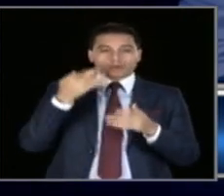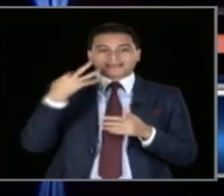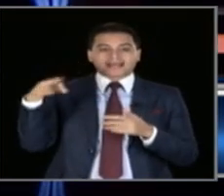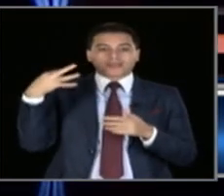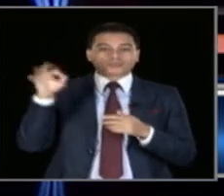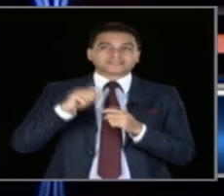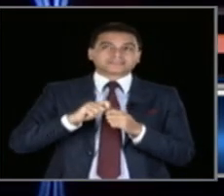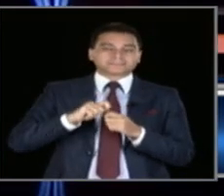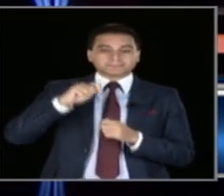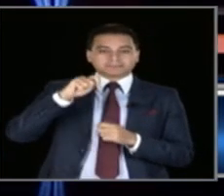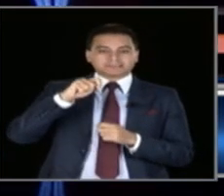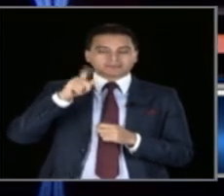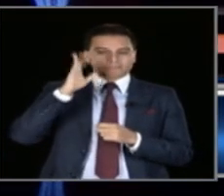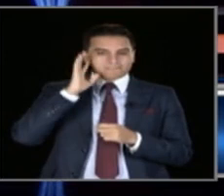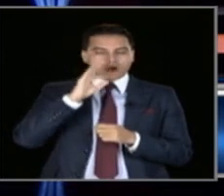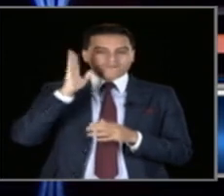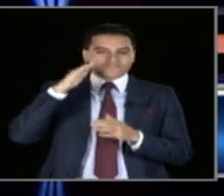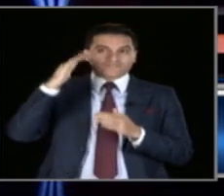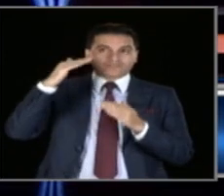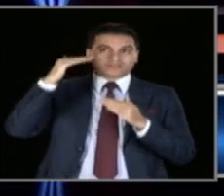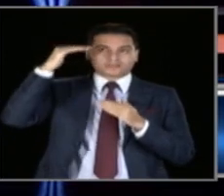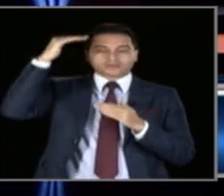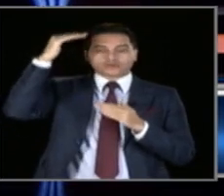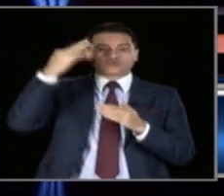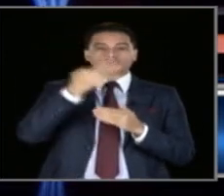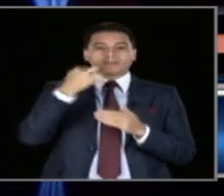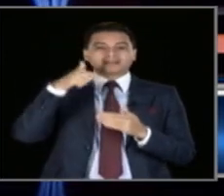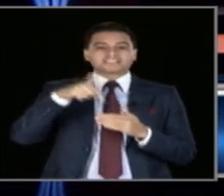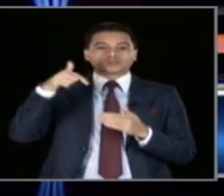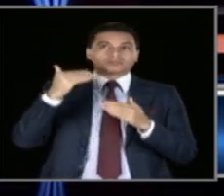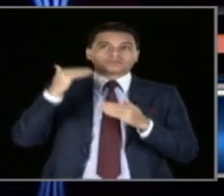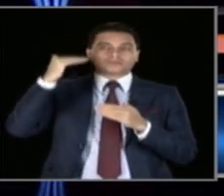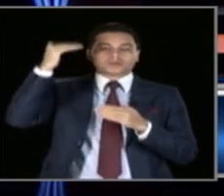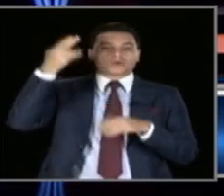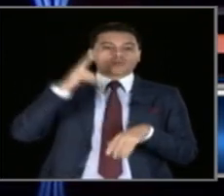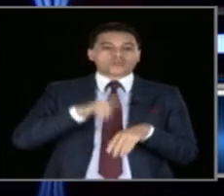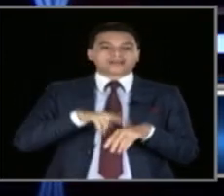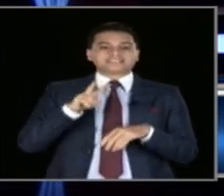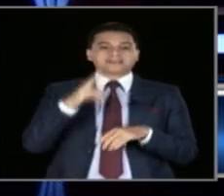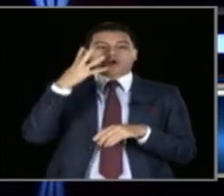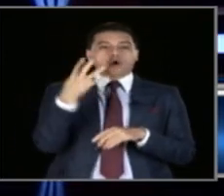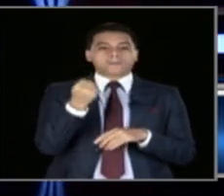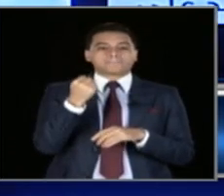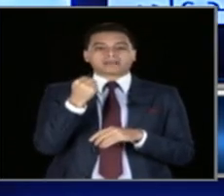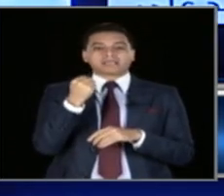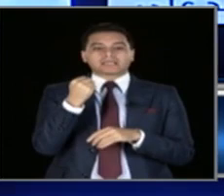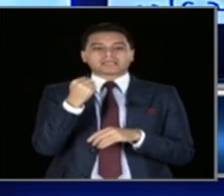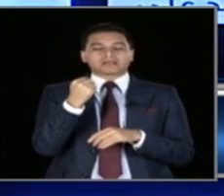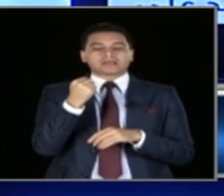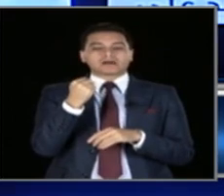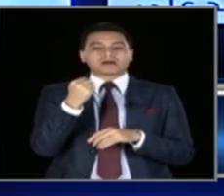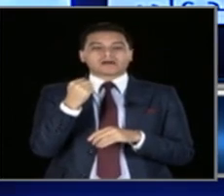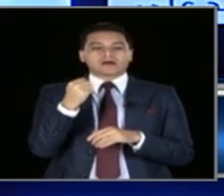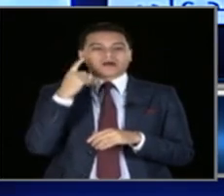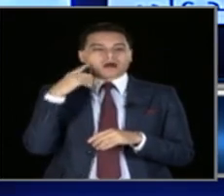33 متر، مكون من 366 درجة و 47 جرز. محمد علي مفروض